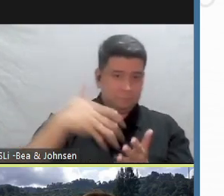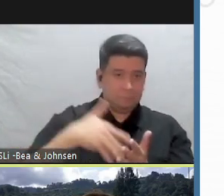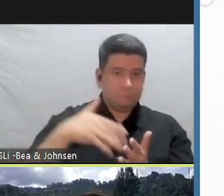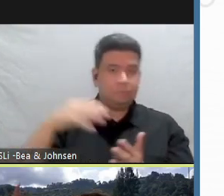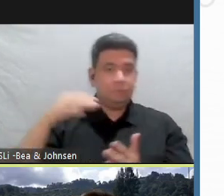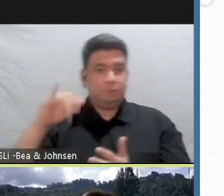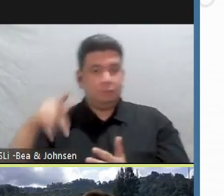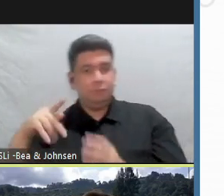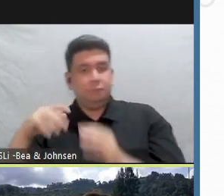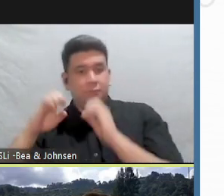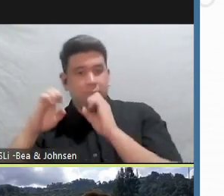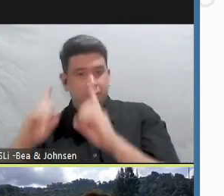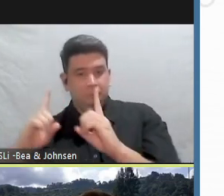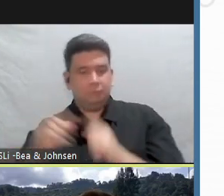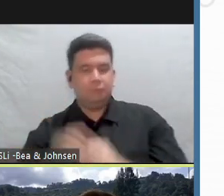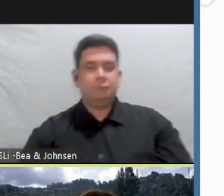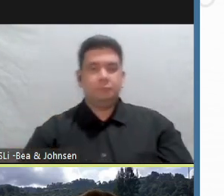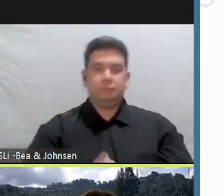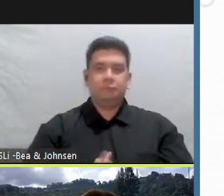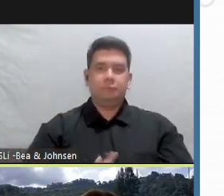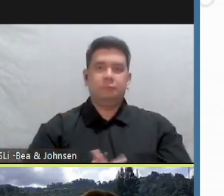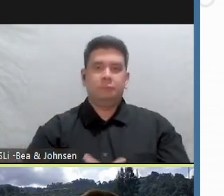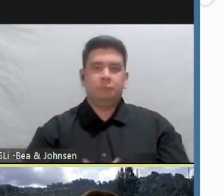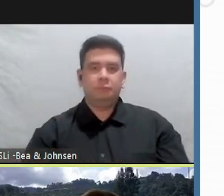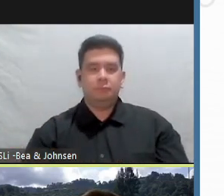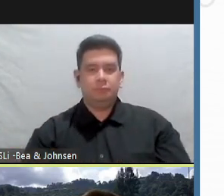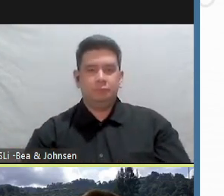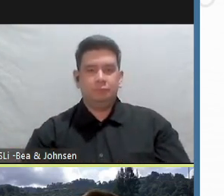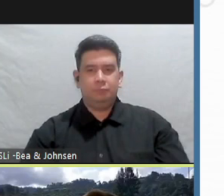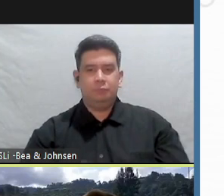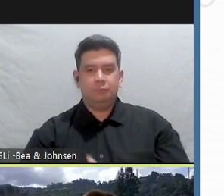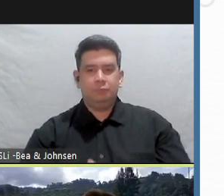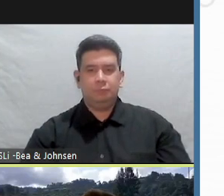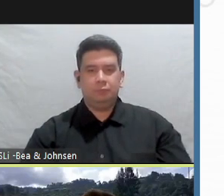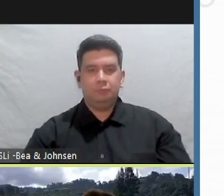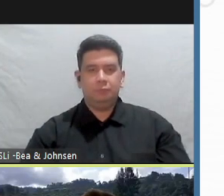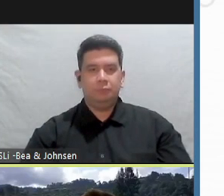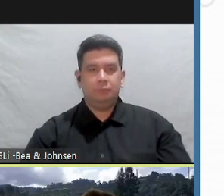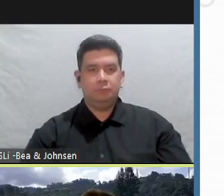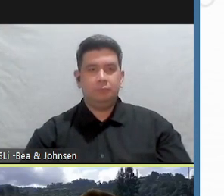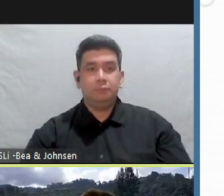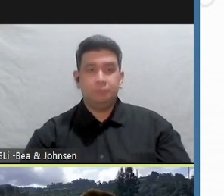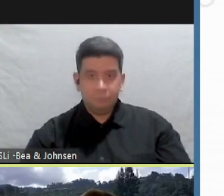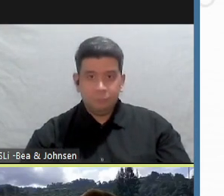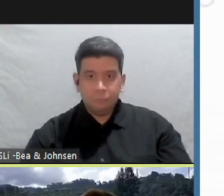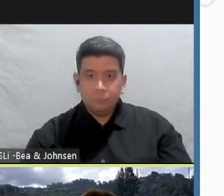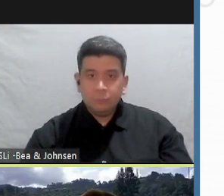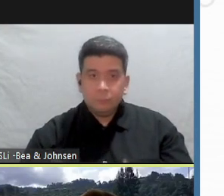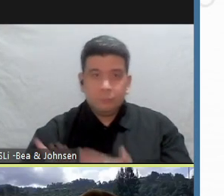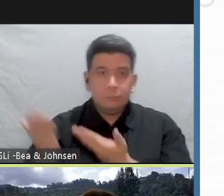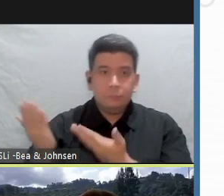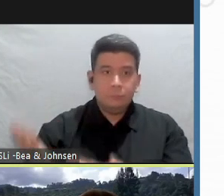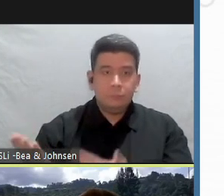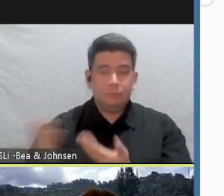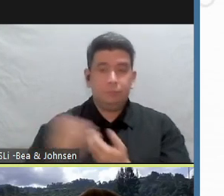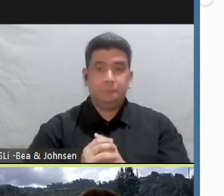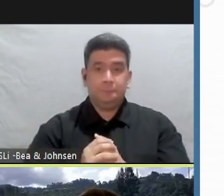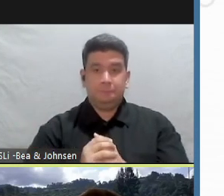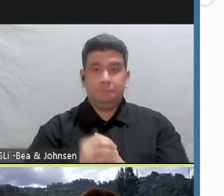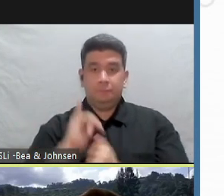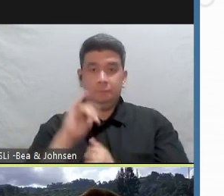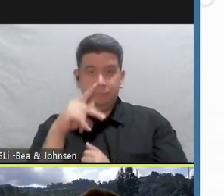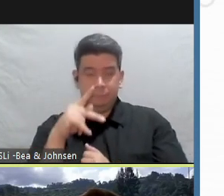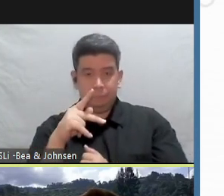sa CHED ay nagkaroon ng pagbabago, ano? Ito nga, no, dahil ito yung IP